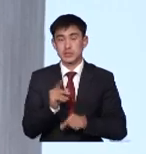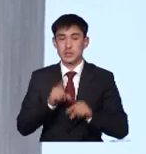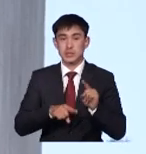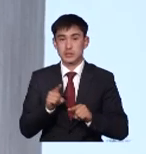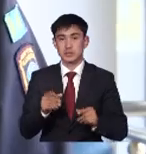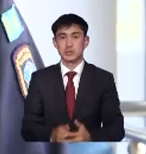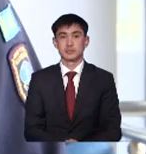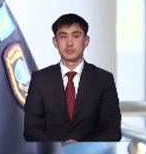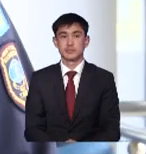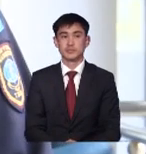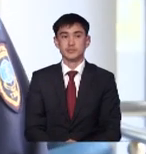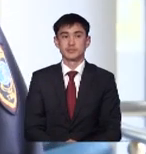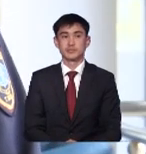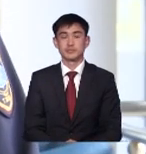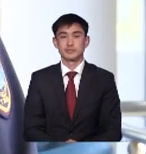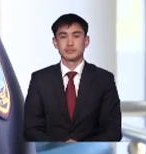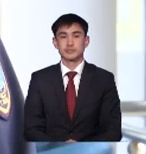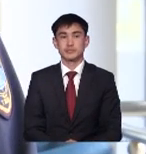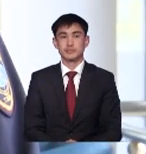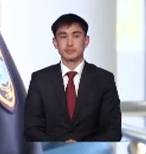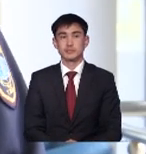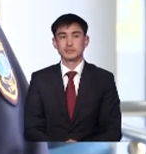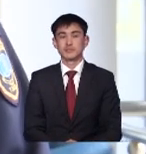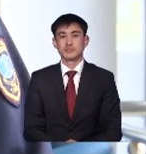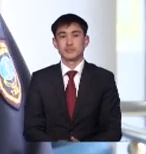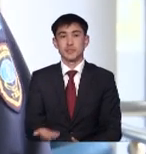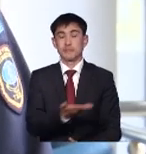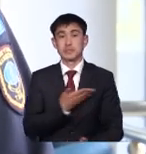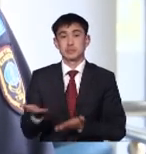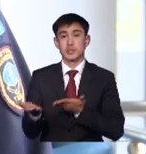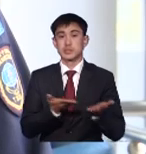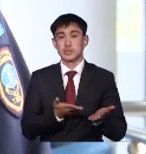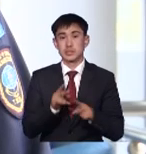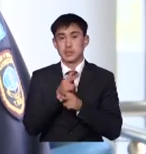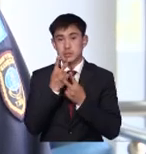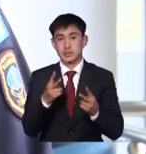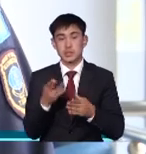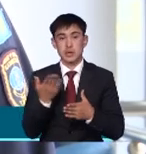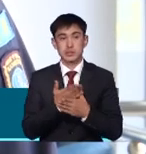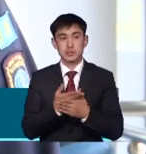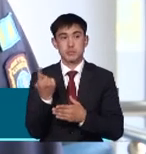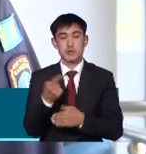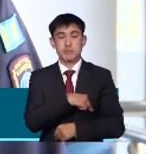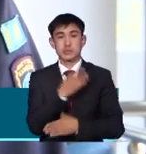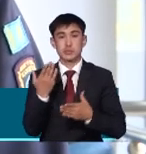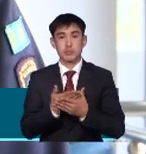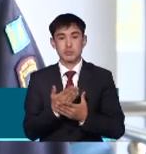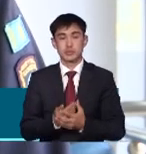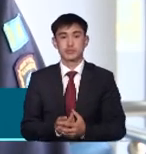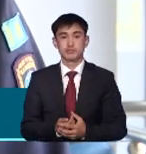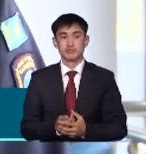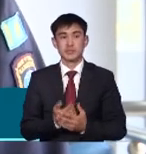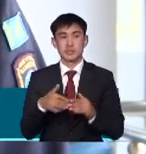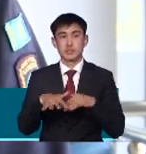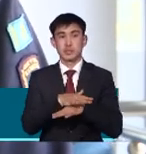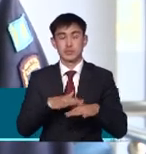родителями. Нас пригласили в рамках демонстрации оказания первой медицинской помощи